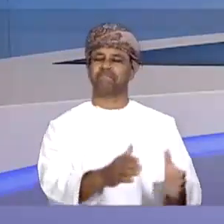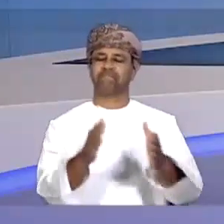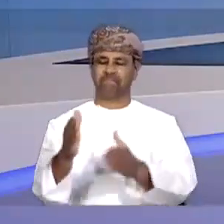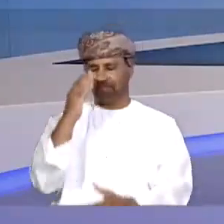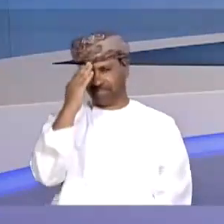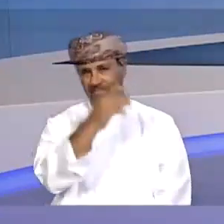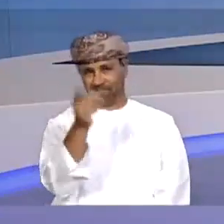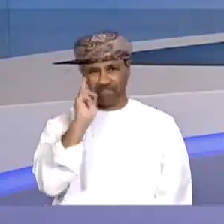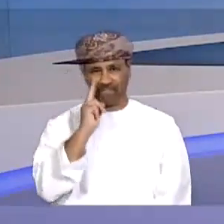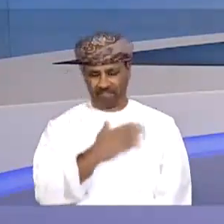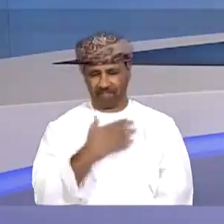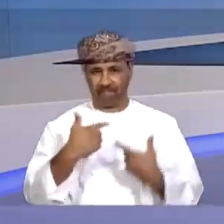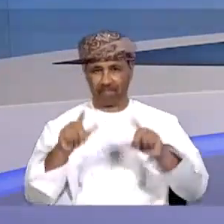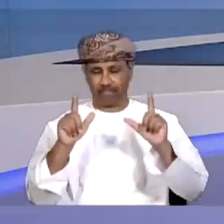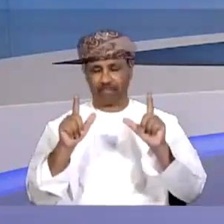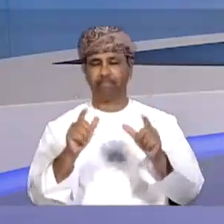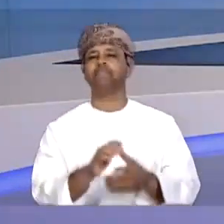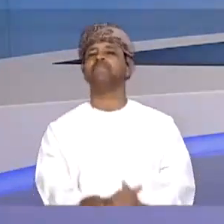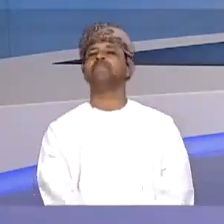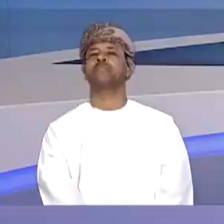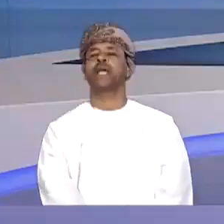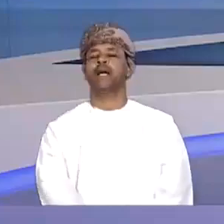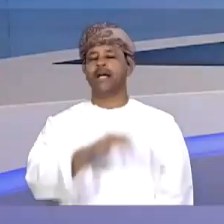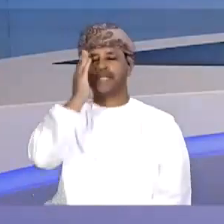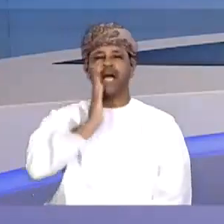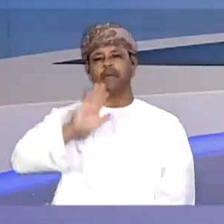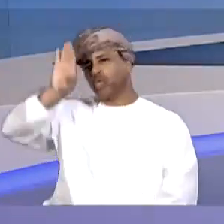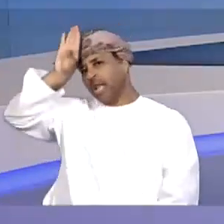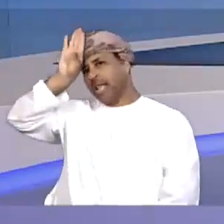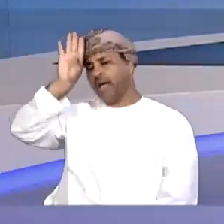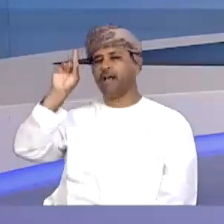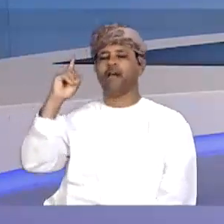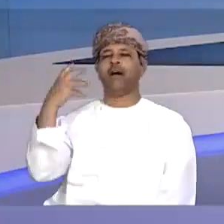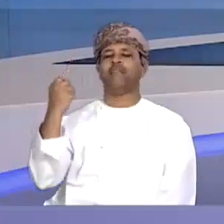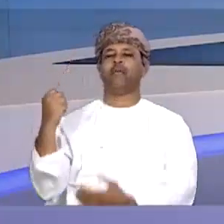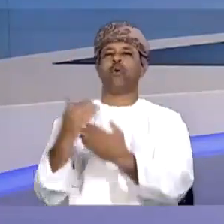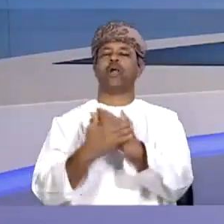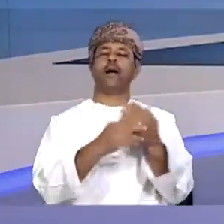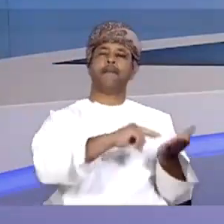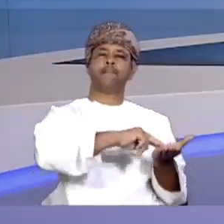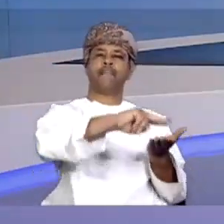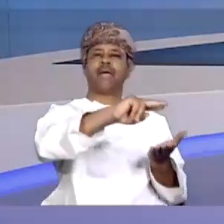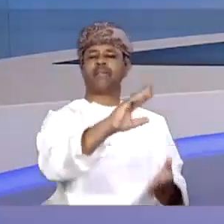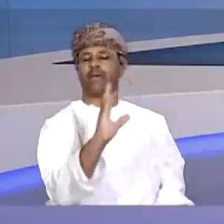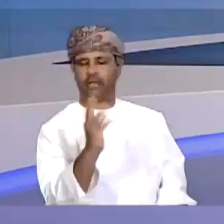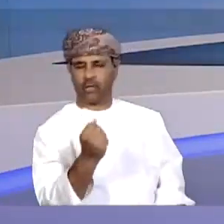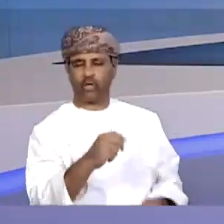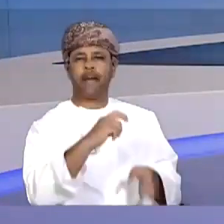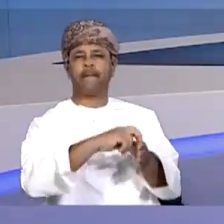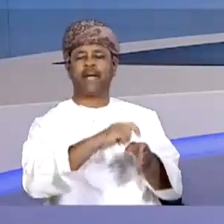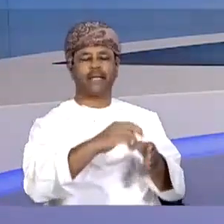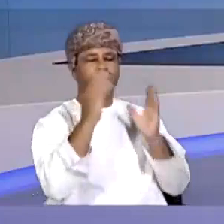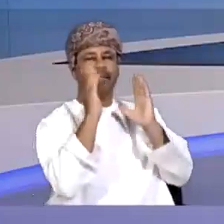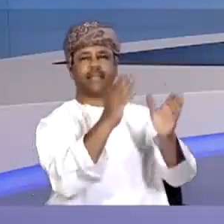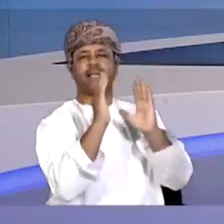أهلا بكم وإلى التفاصيل. بعث حضرة صاحب الجلالة السلطان قابوس بن سعيد المعظم حفظه الله ورعاه برقية